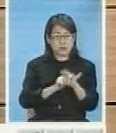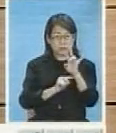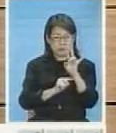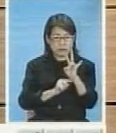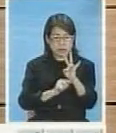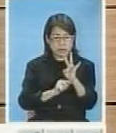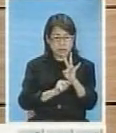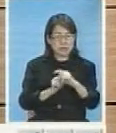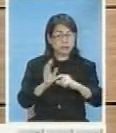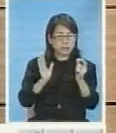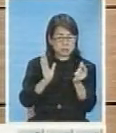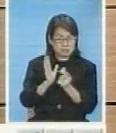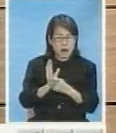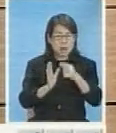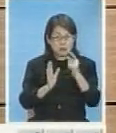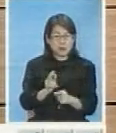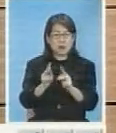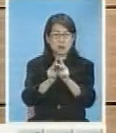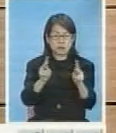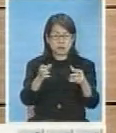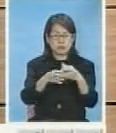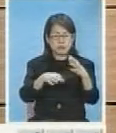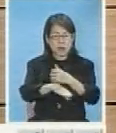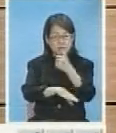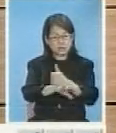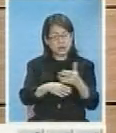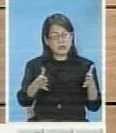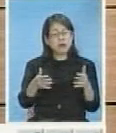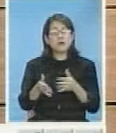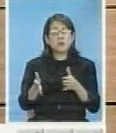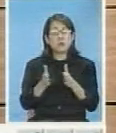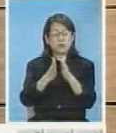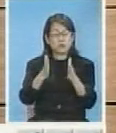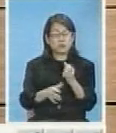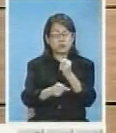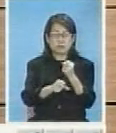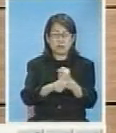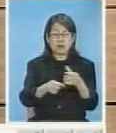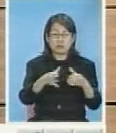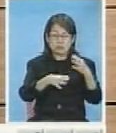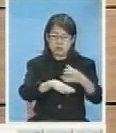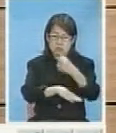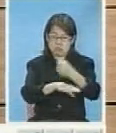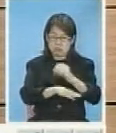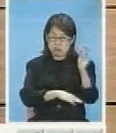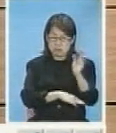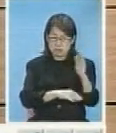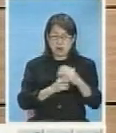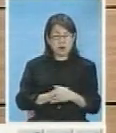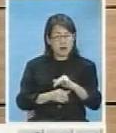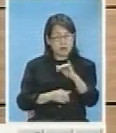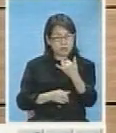กรรมการพรรคการเมืองหรือเป็นเจ้าหน้าที่ของพรรคการเมืองและอาจผิดกฎหมายExim Bank โดยต